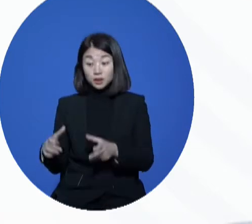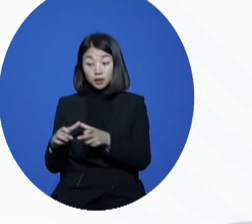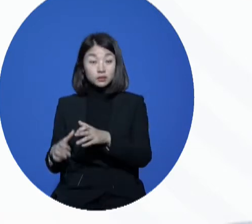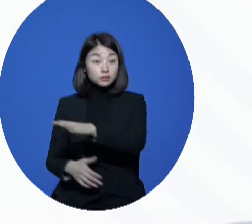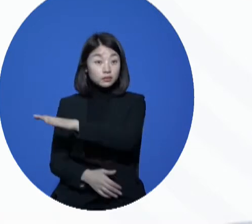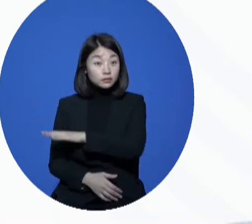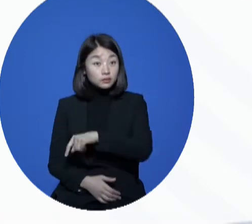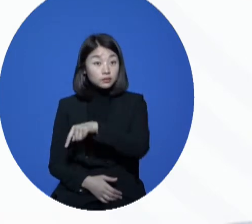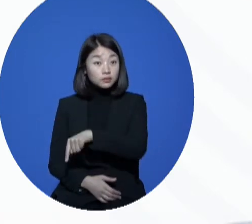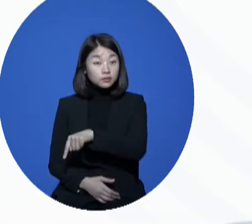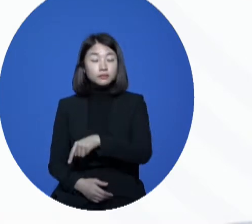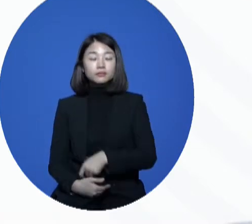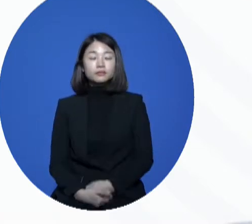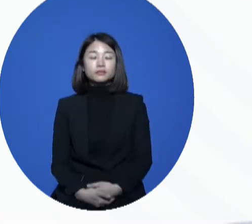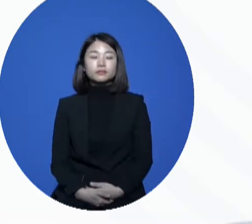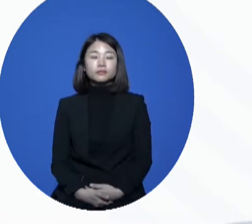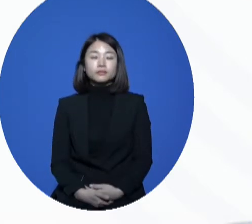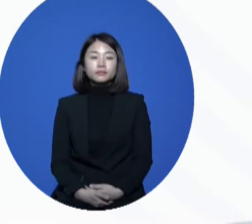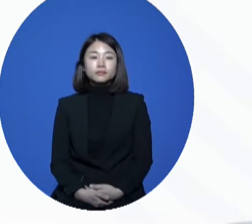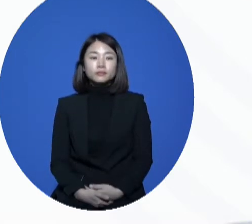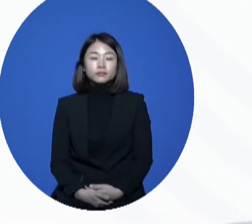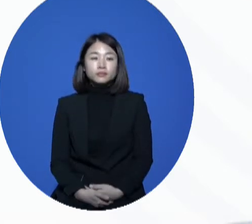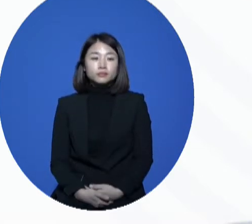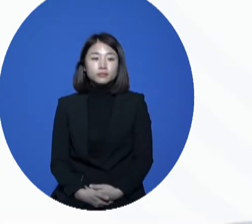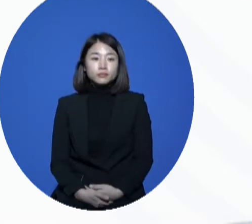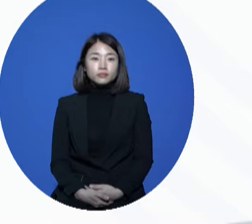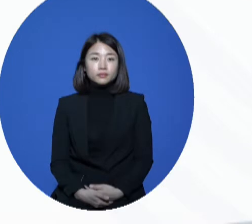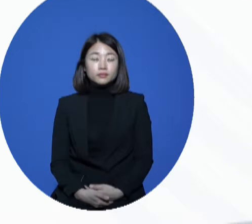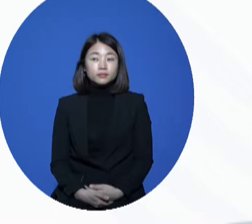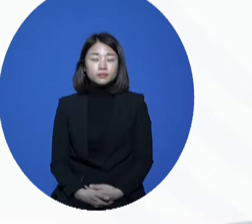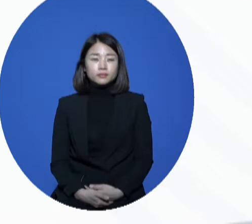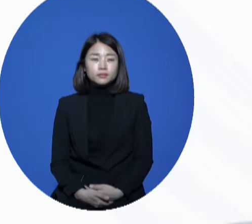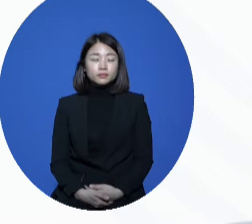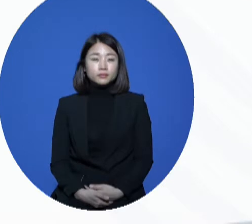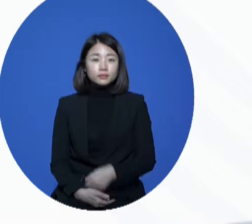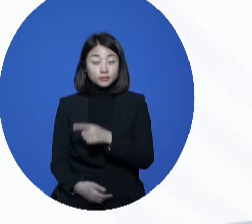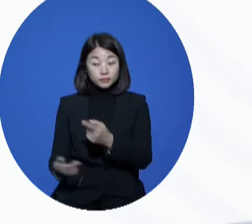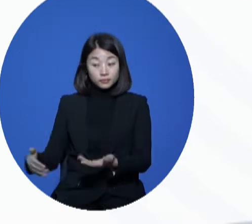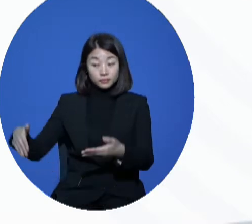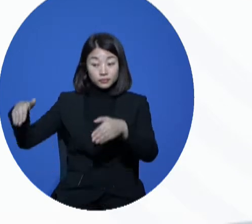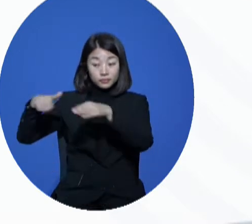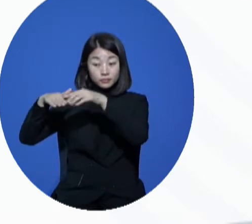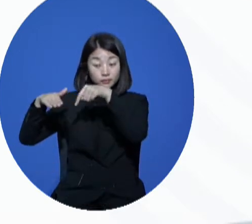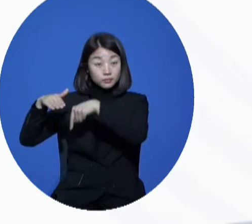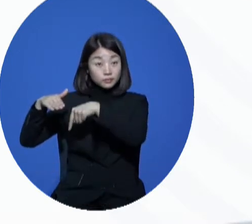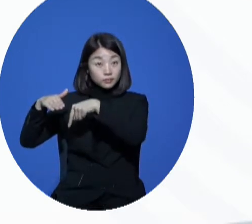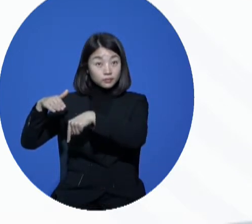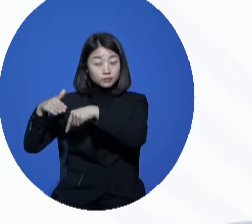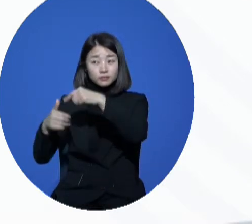장애인들이 어떻게 보면은 정말 말 그대로 이 시설 내에